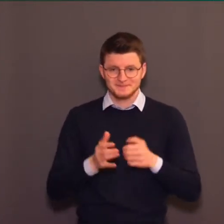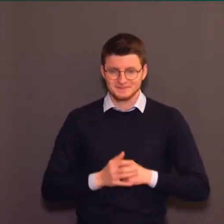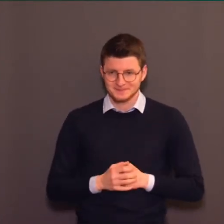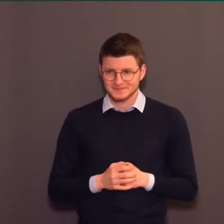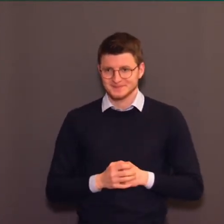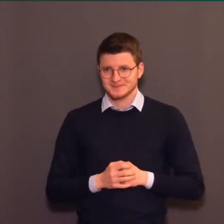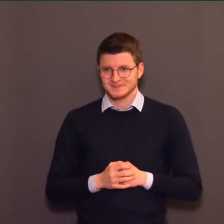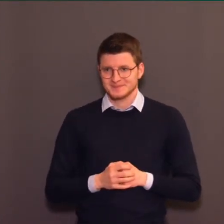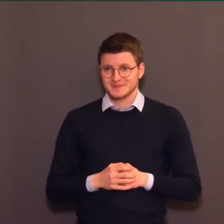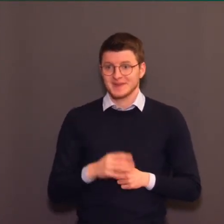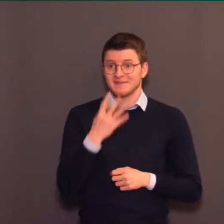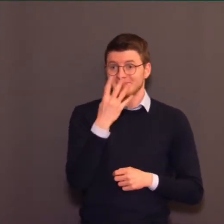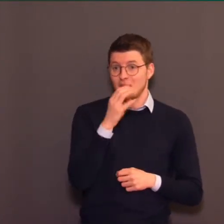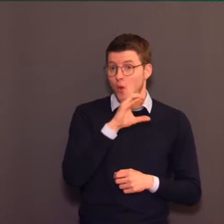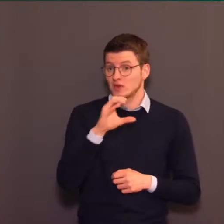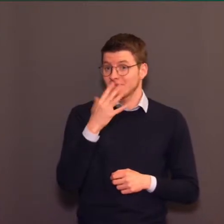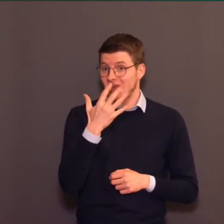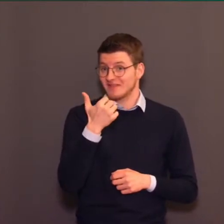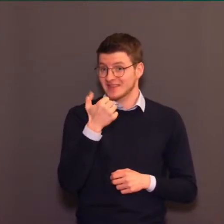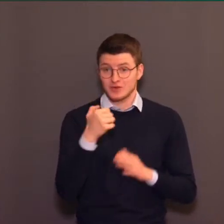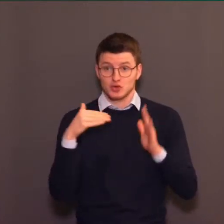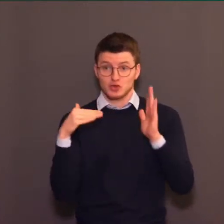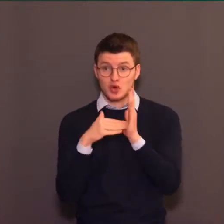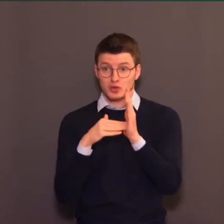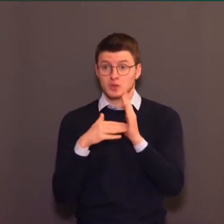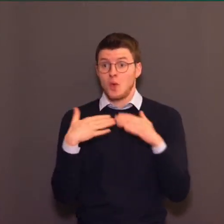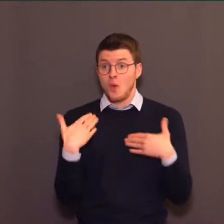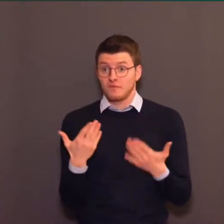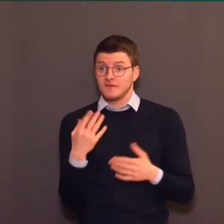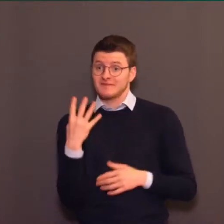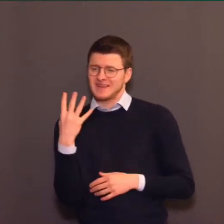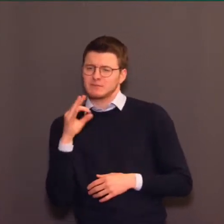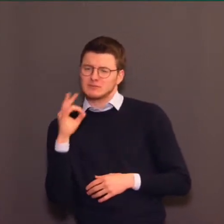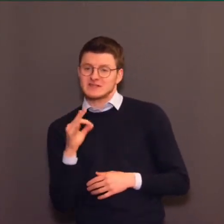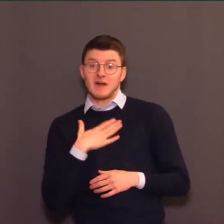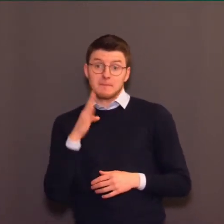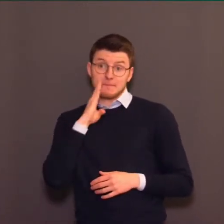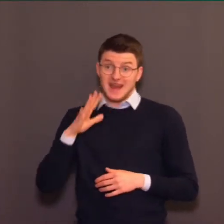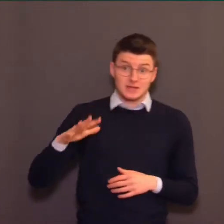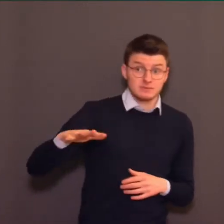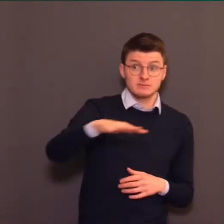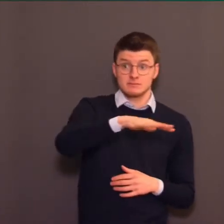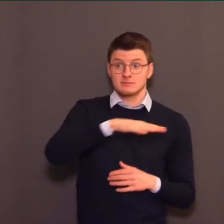En 465.000, of 4% van de Belgen, een tweede dosis.